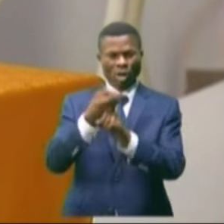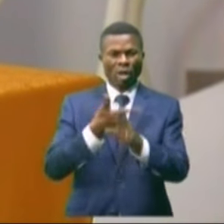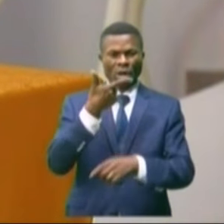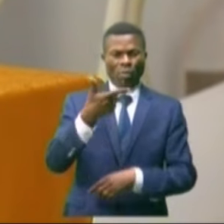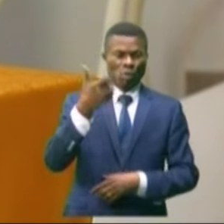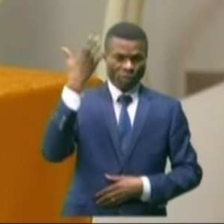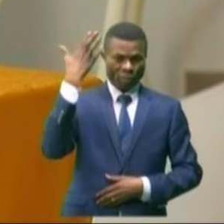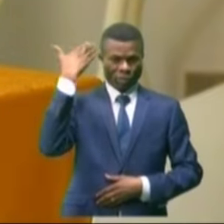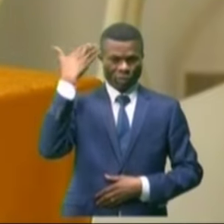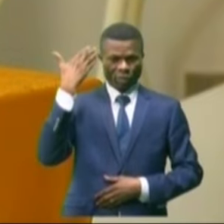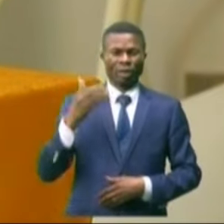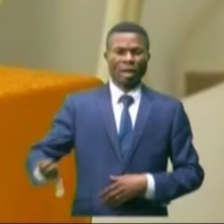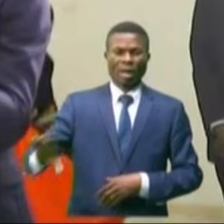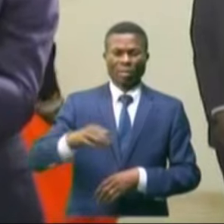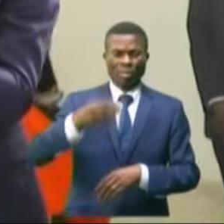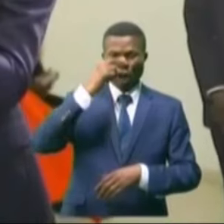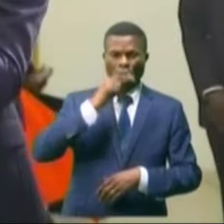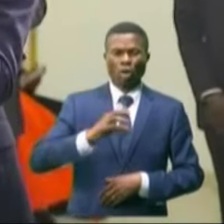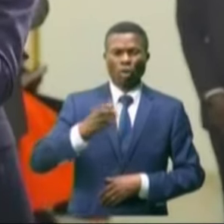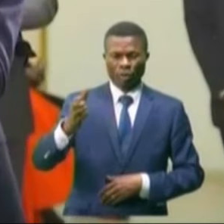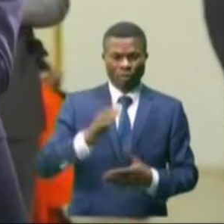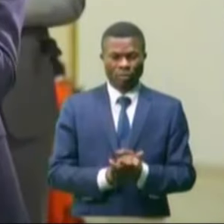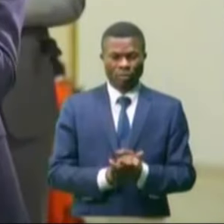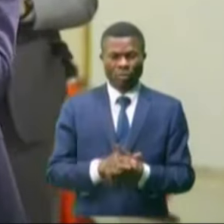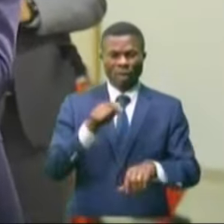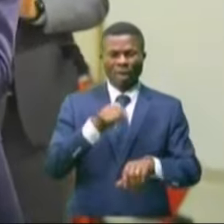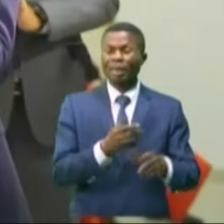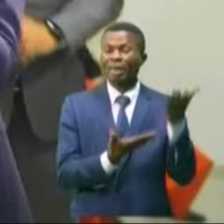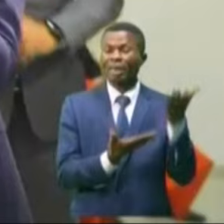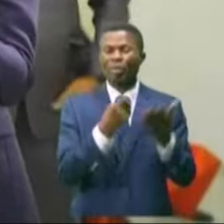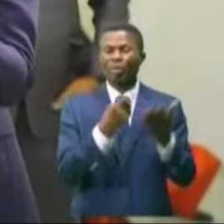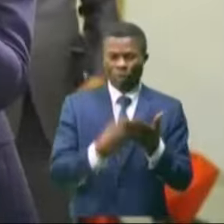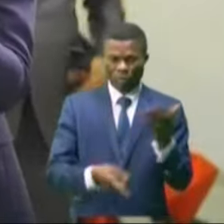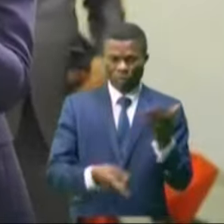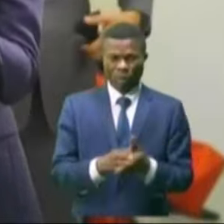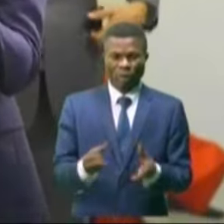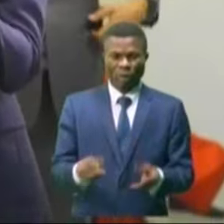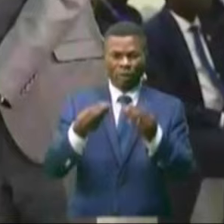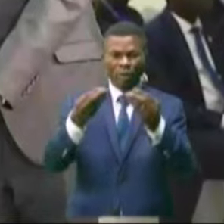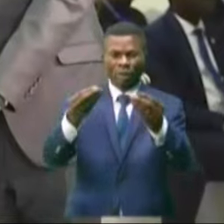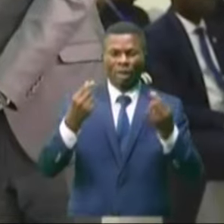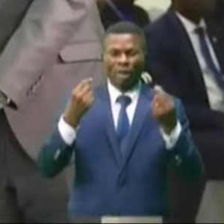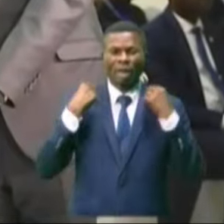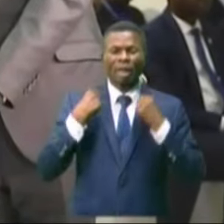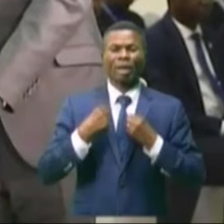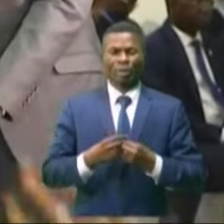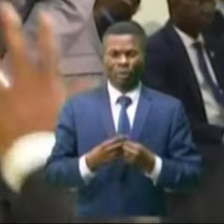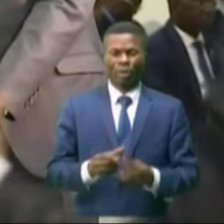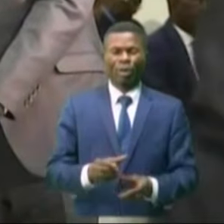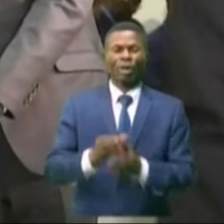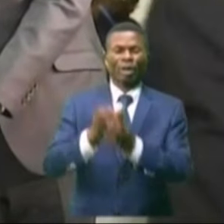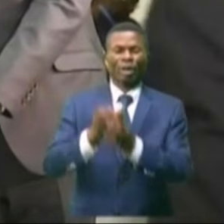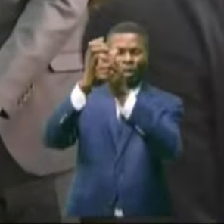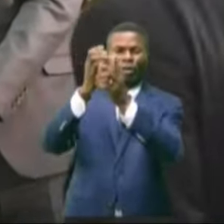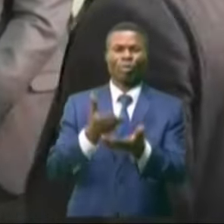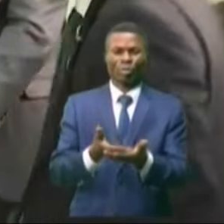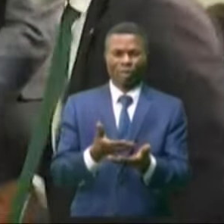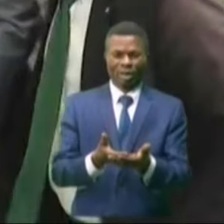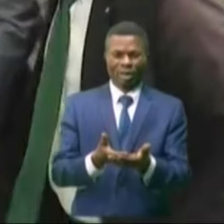dernier. Parmi le moment fort, la remise de manière symbolique de la coupe.